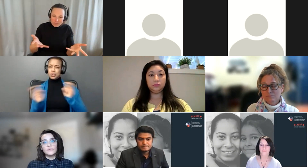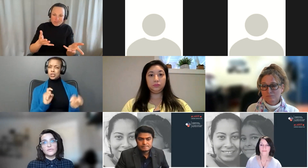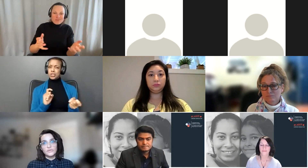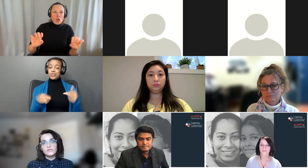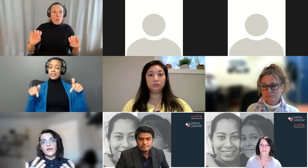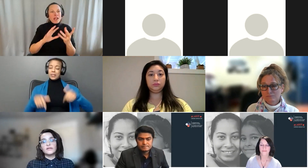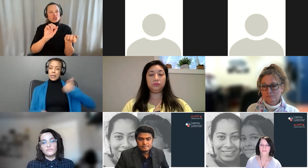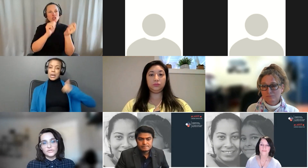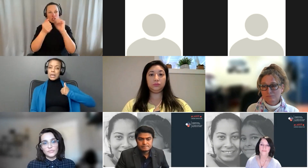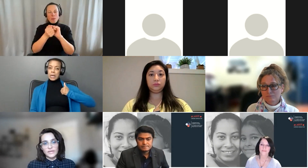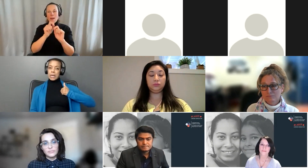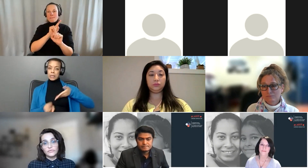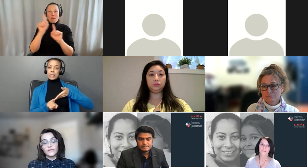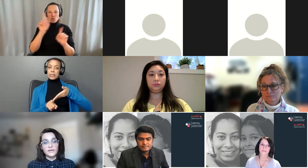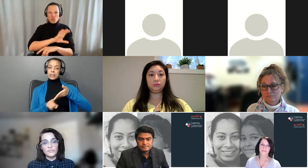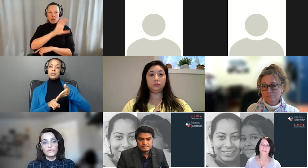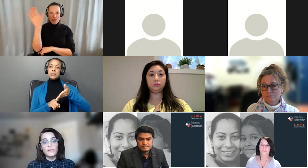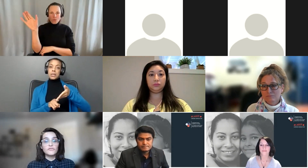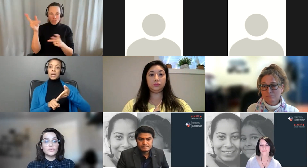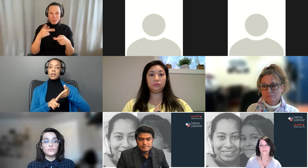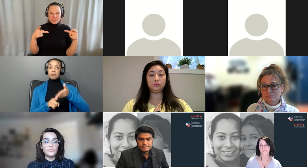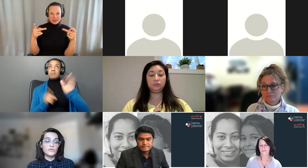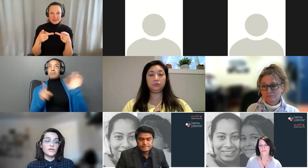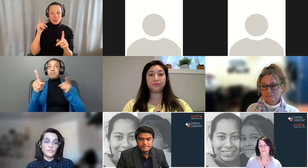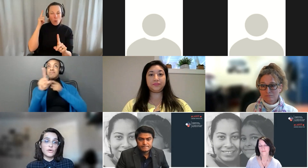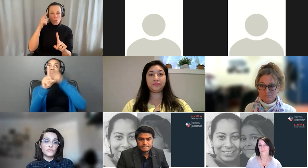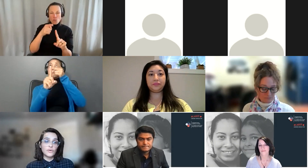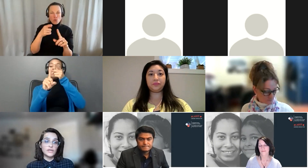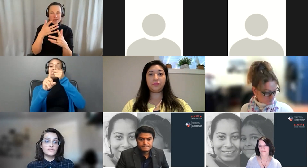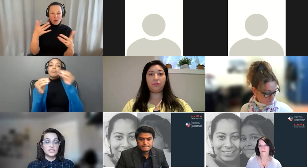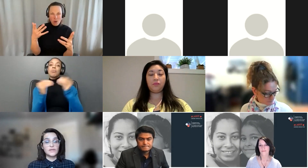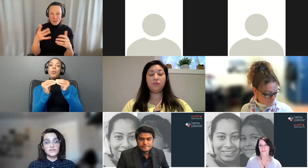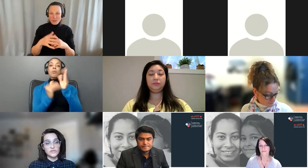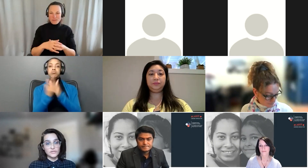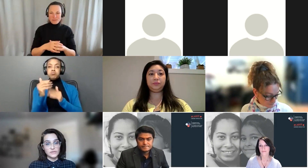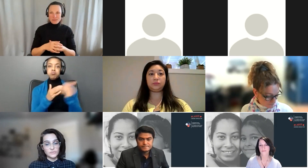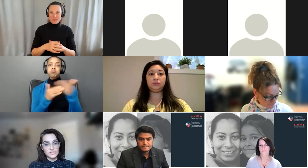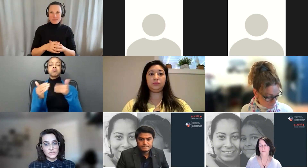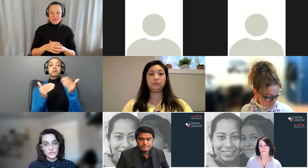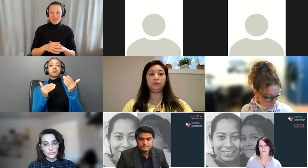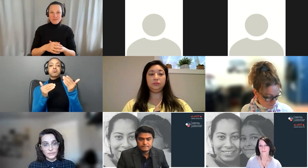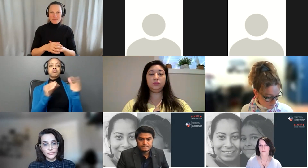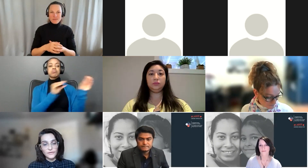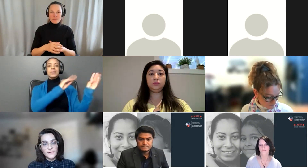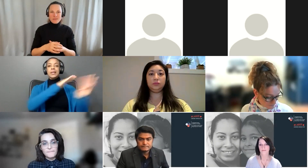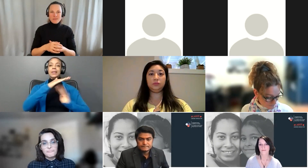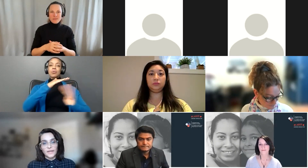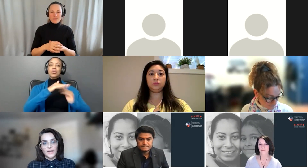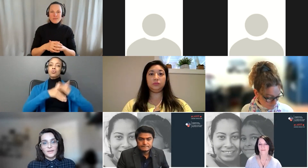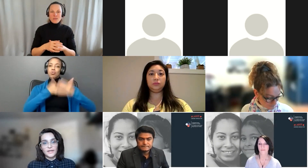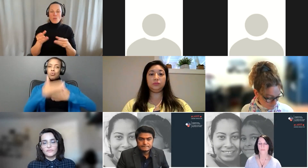partout au pays. Et le but final, c'est de créer un environnement plus